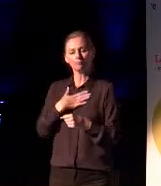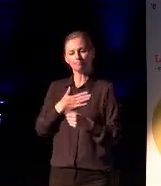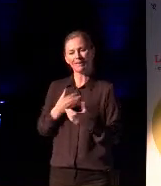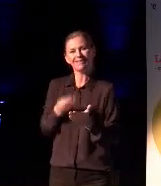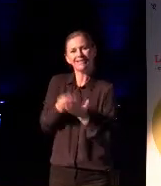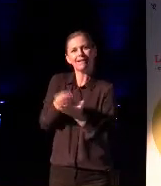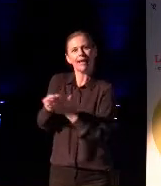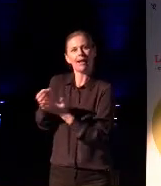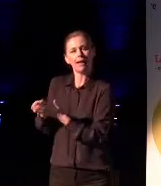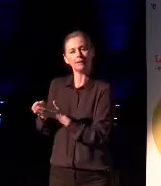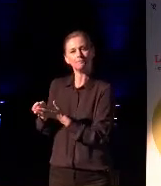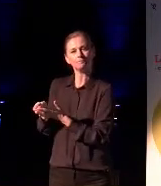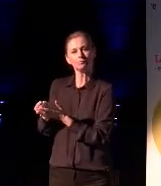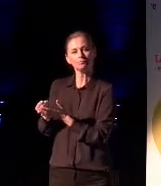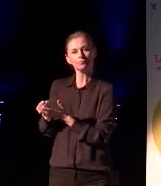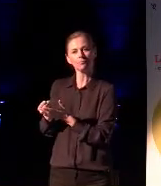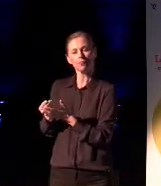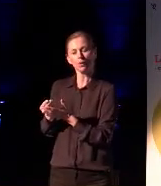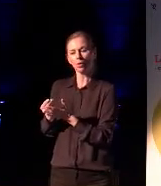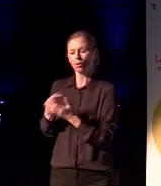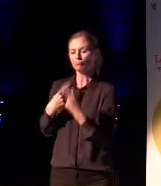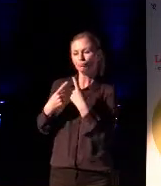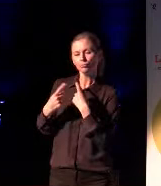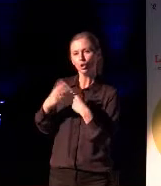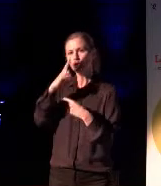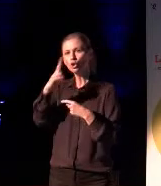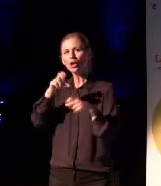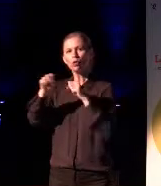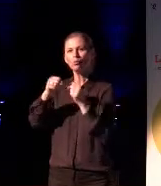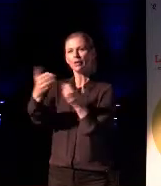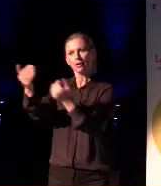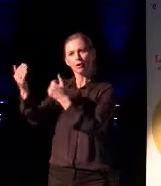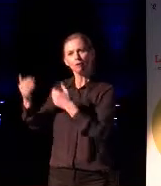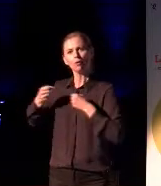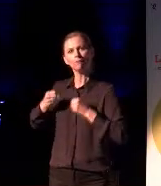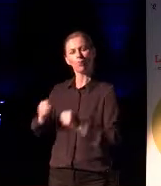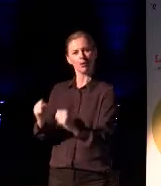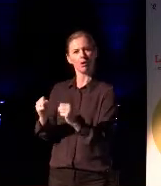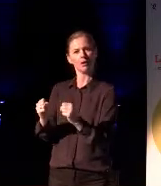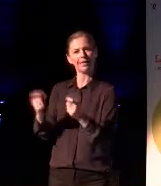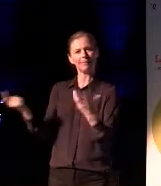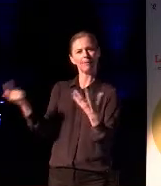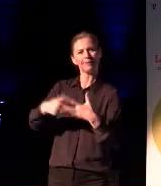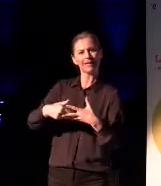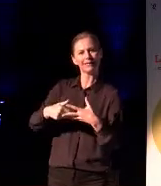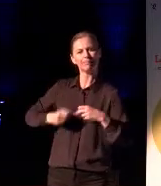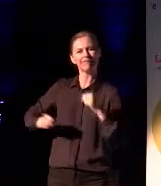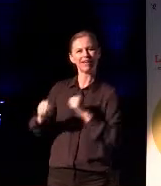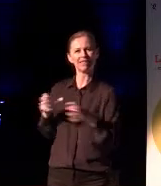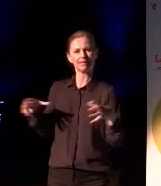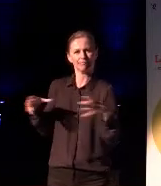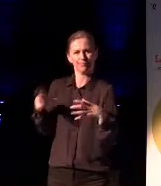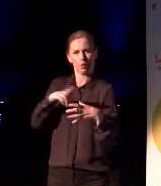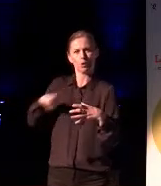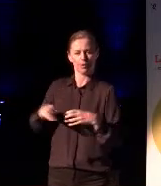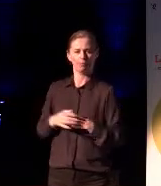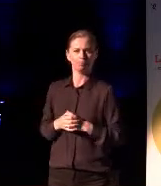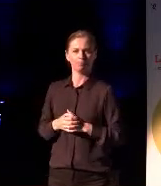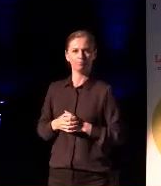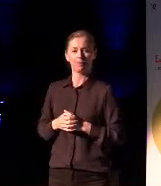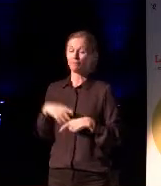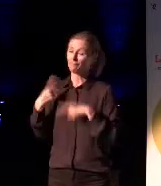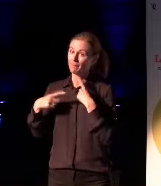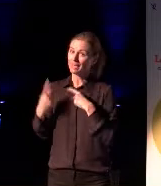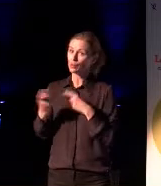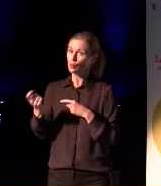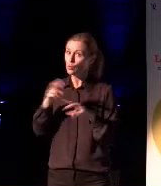tildele og ta opp og nye kommuner for å få i gang ordentlig sånn implementeringsbevegelse i landet. Så det